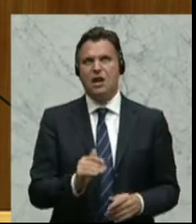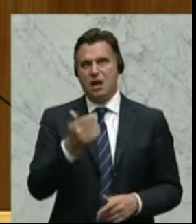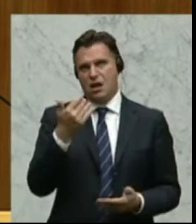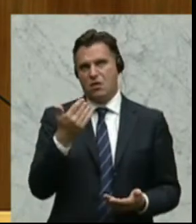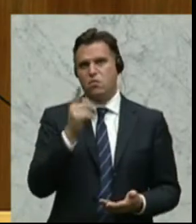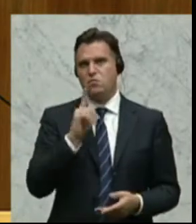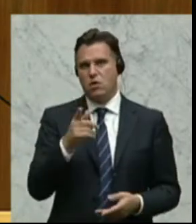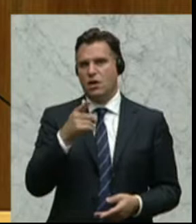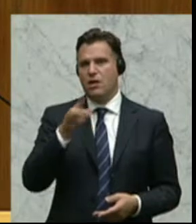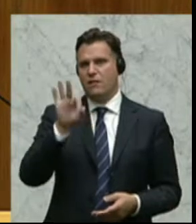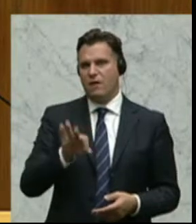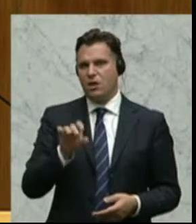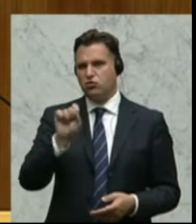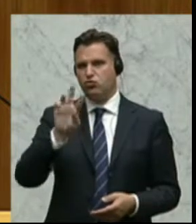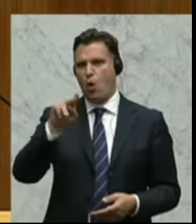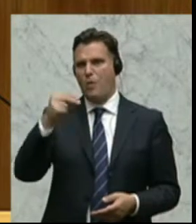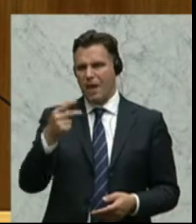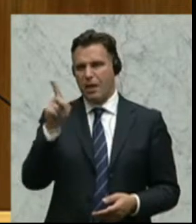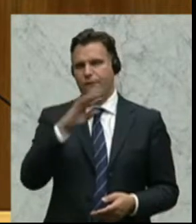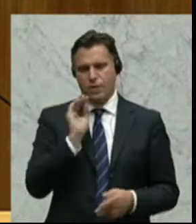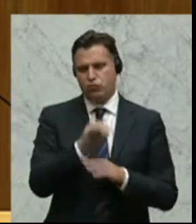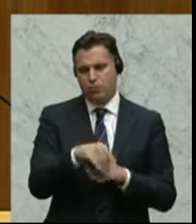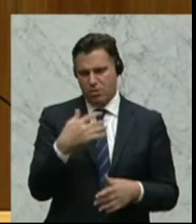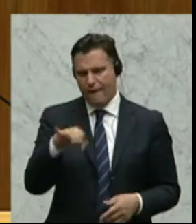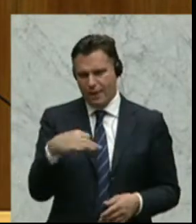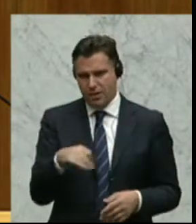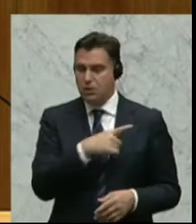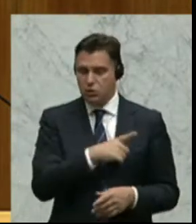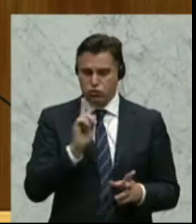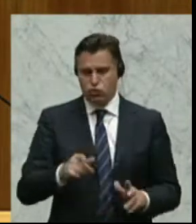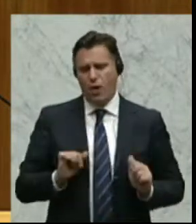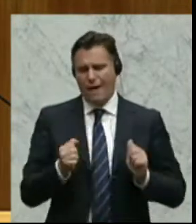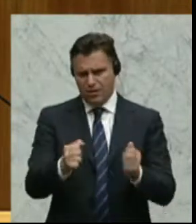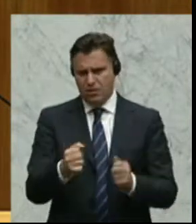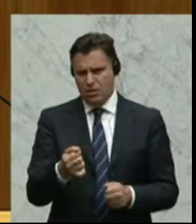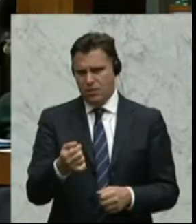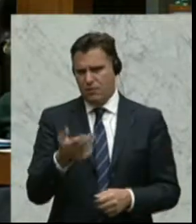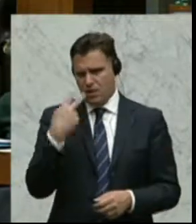Stronach. Also hier könnten Sie aktiv werden, Herr Finanzminister.